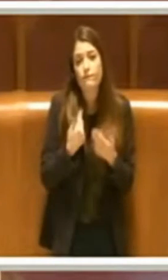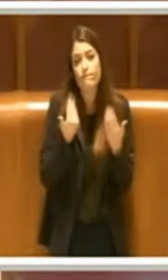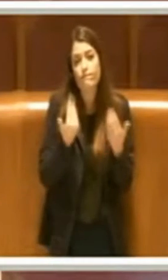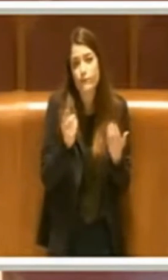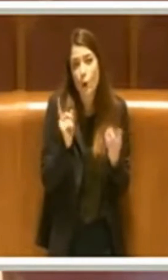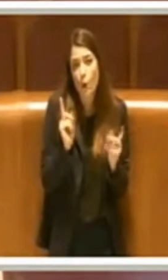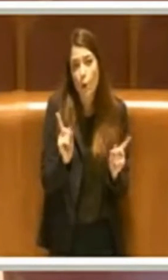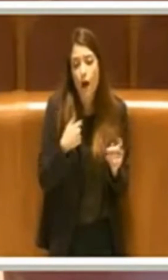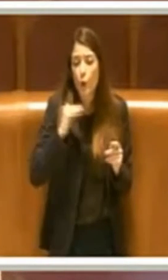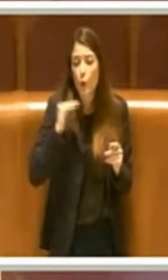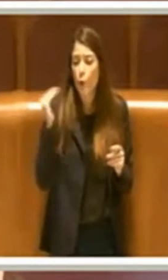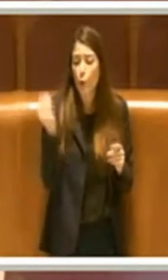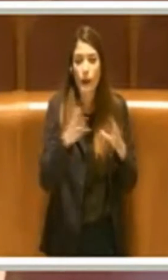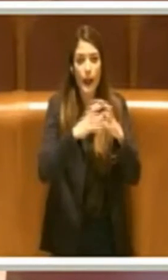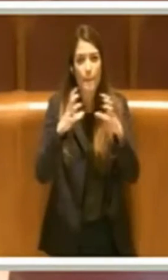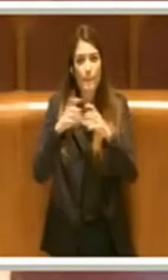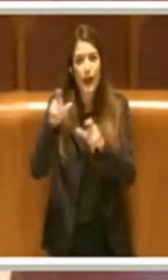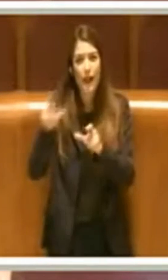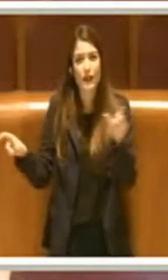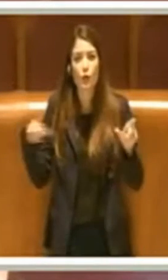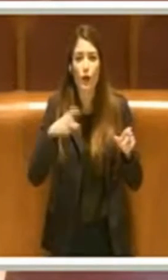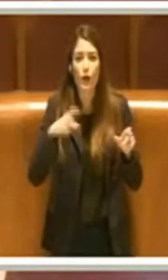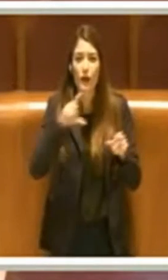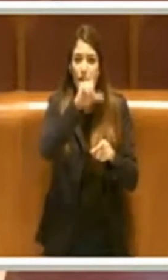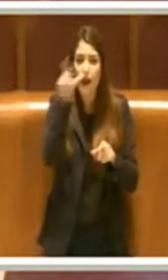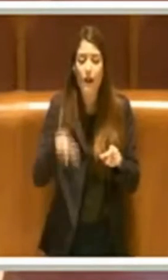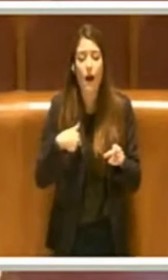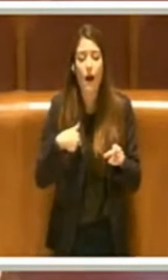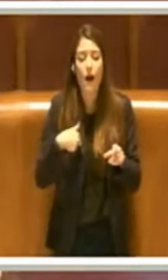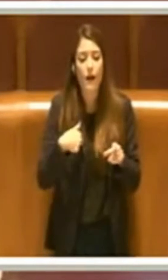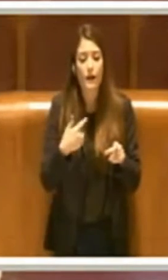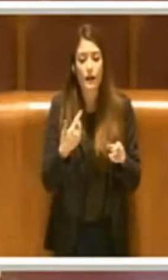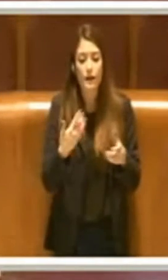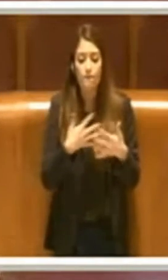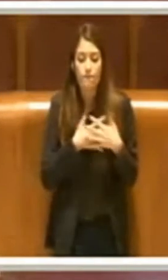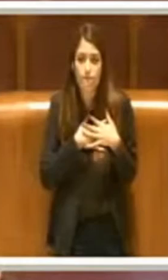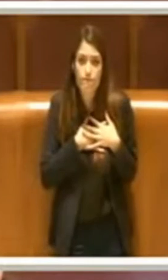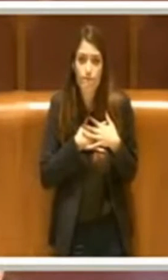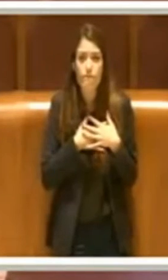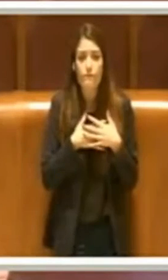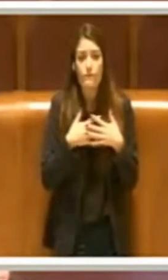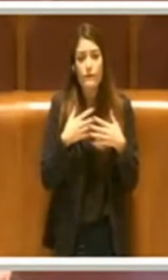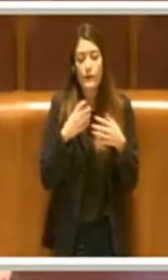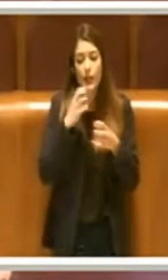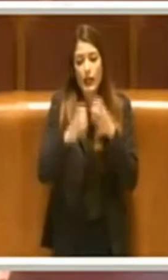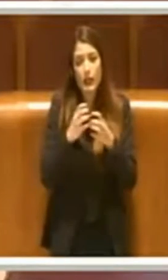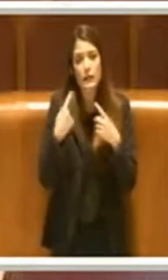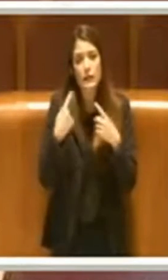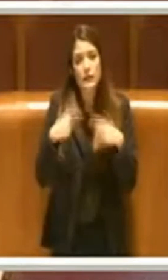gli imprenditori italiani avranno a cuore e vivranno questa crisi insieme ai loro lavoratori.